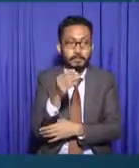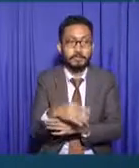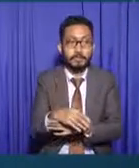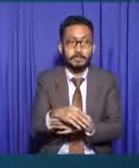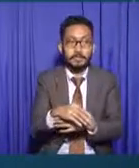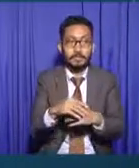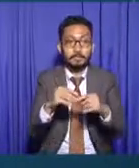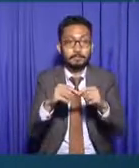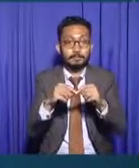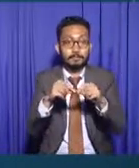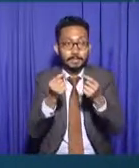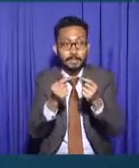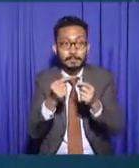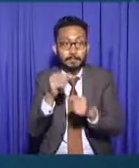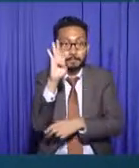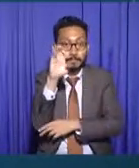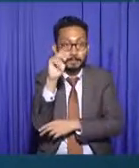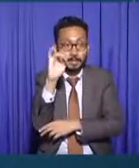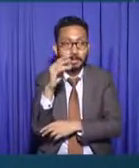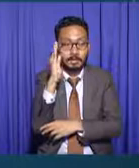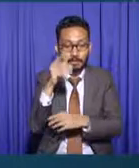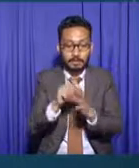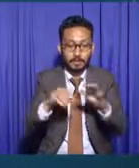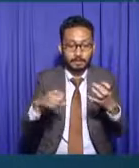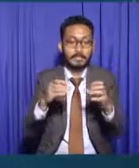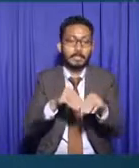biji benih yang berhasil ditanam